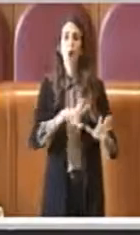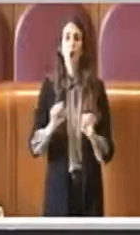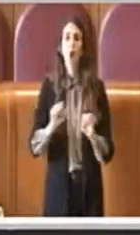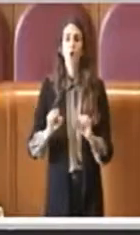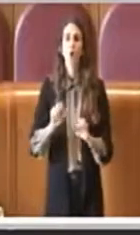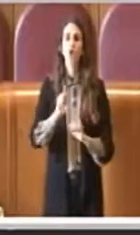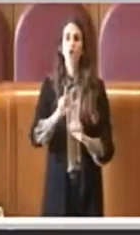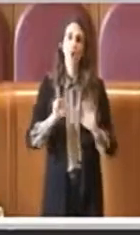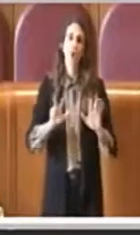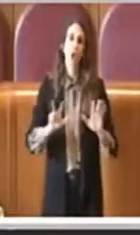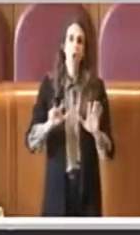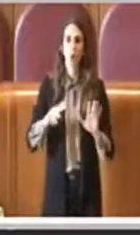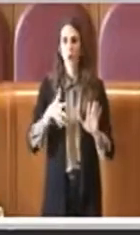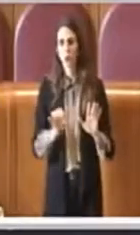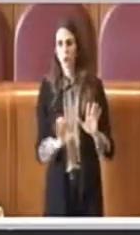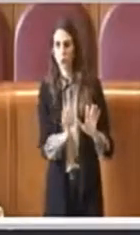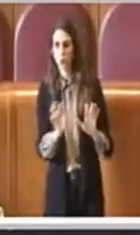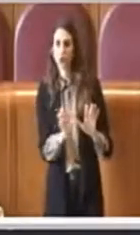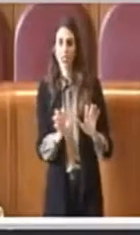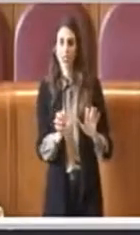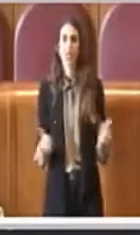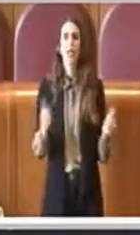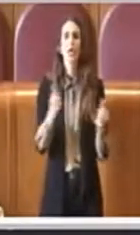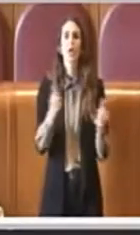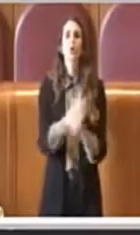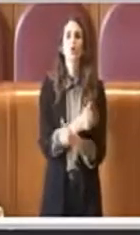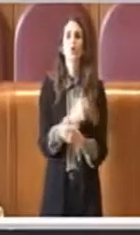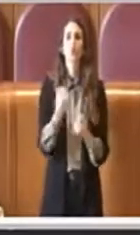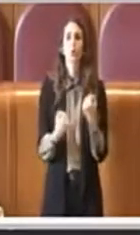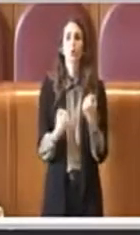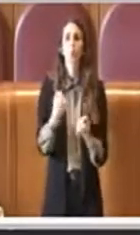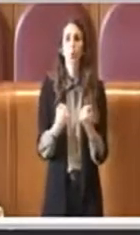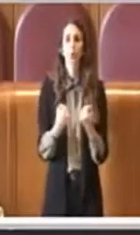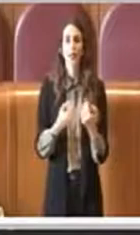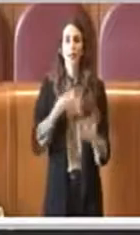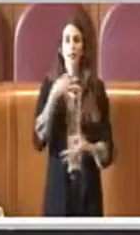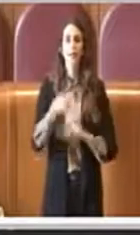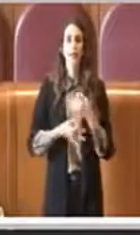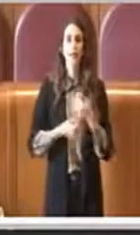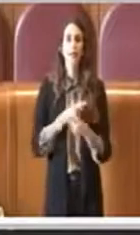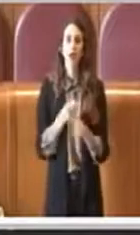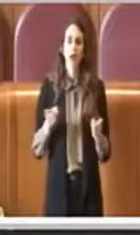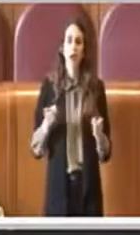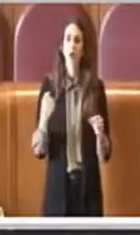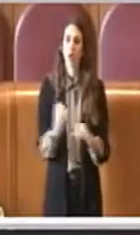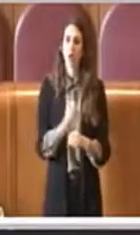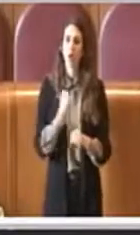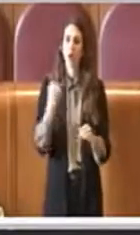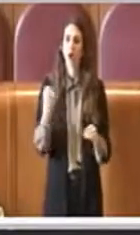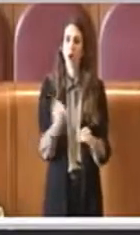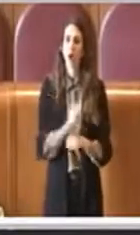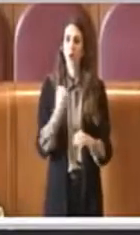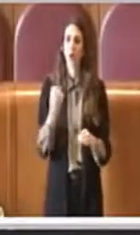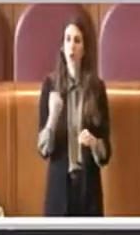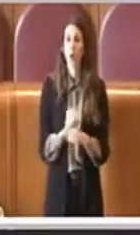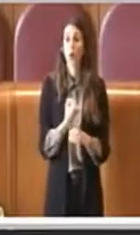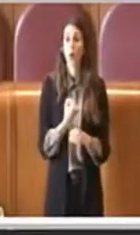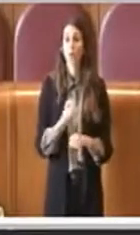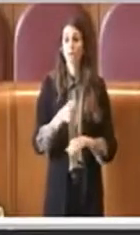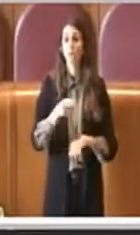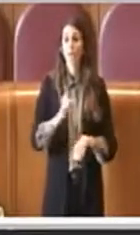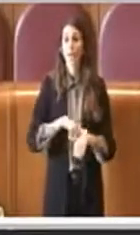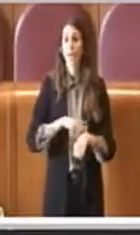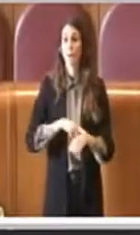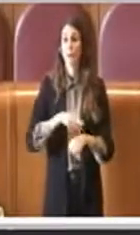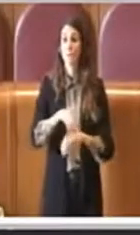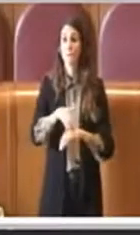circa in Roma Capitale sostituti alla guida che comunque svolgono il loro lavoro in maniera precaria, perché appunto, come